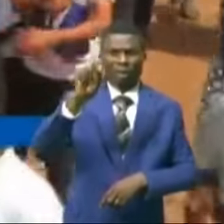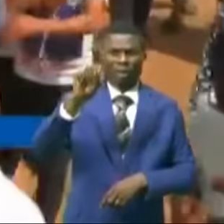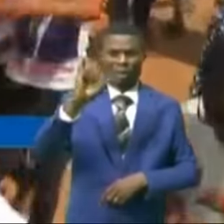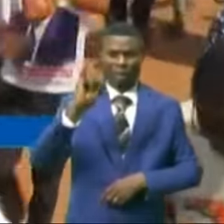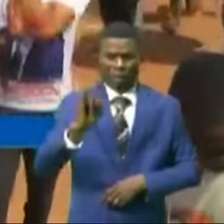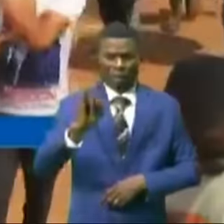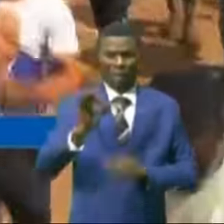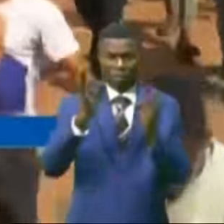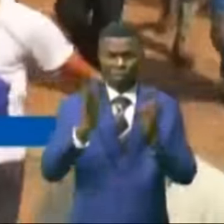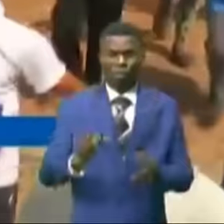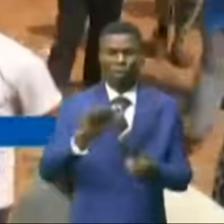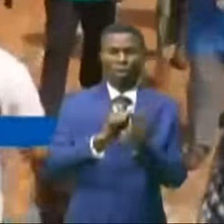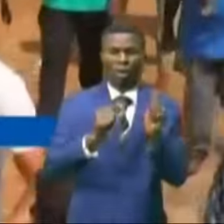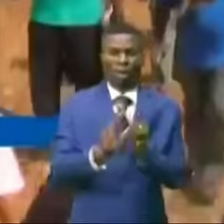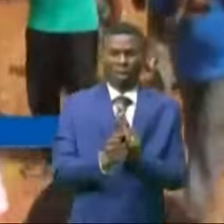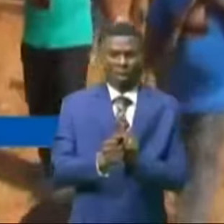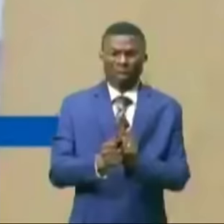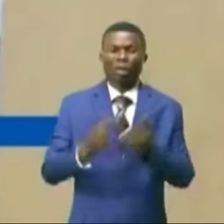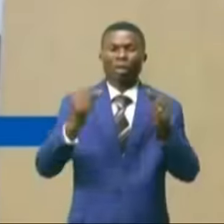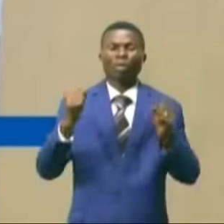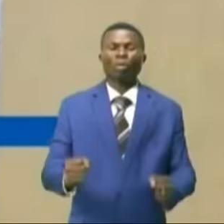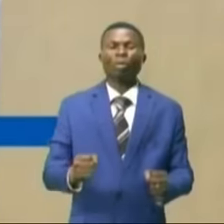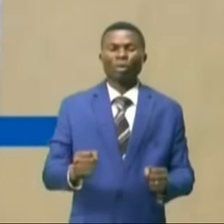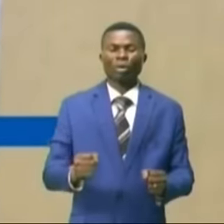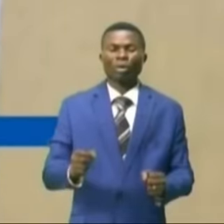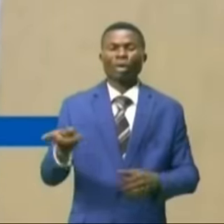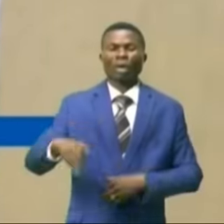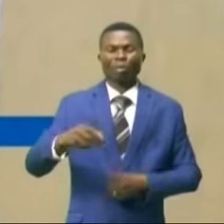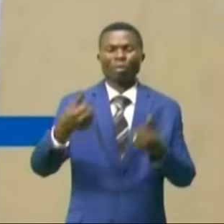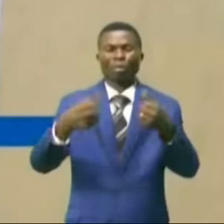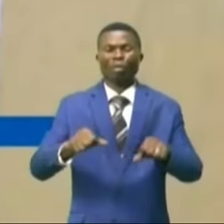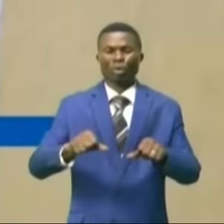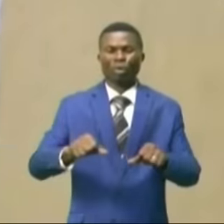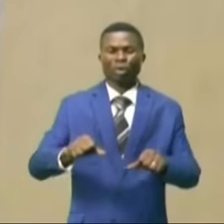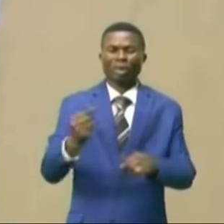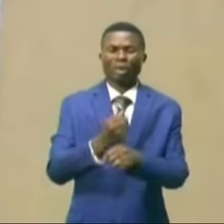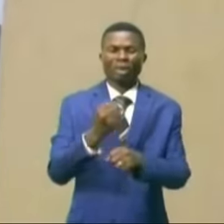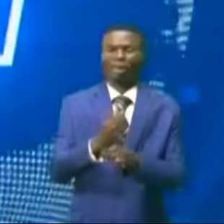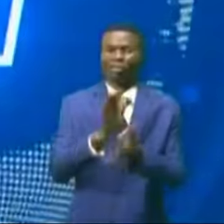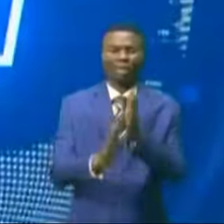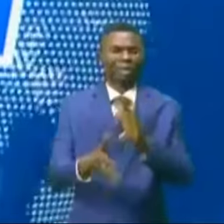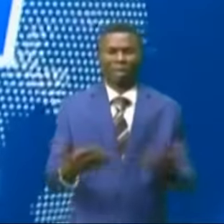l'entretemps, la situation stagne et la province reste sous cloche.